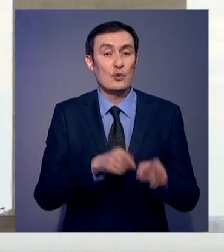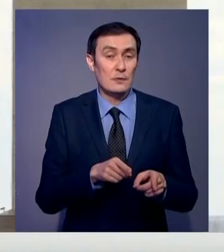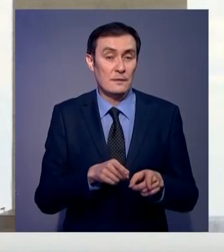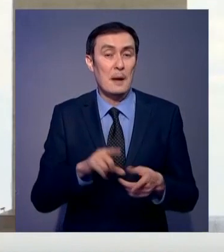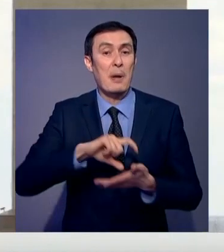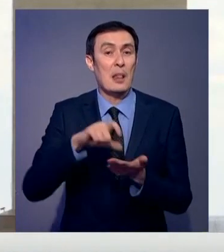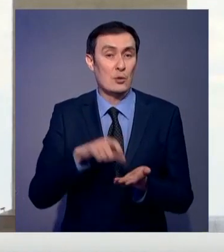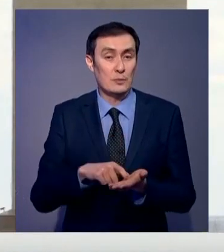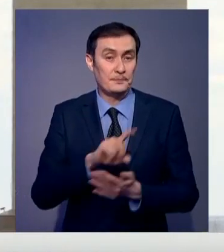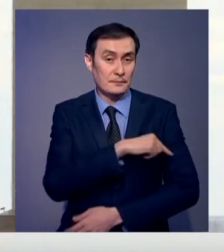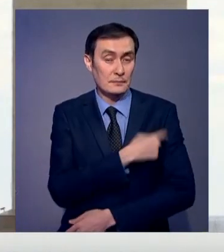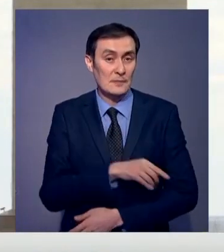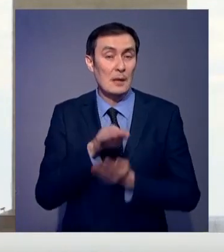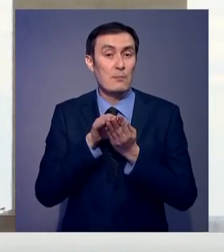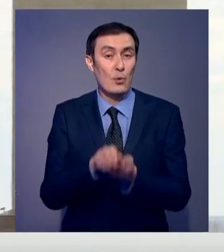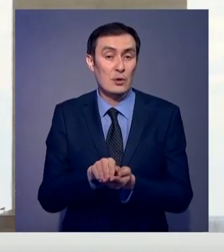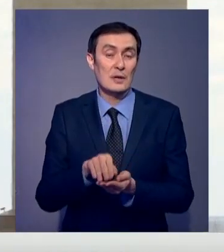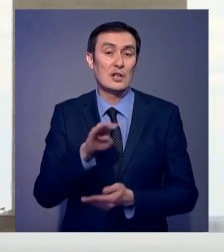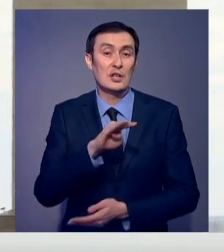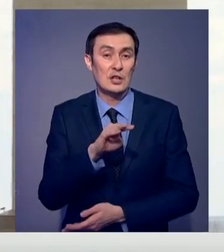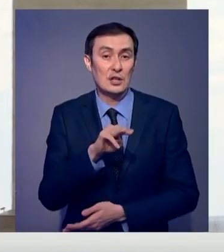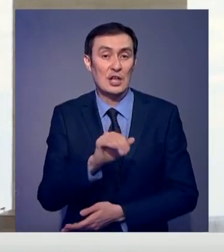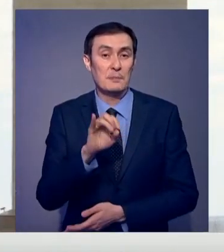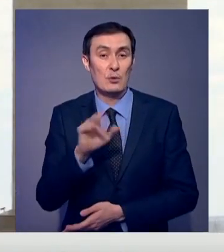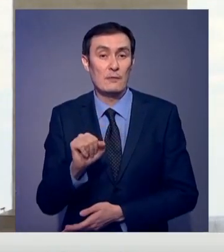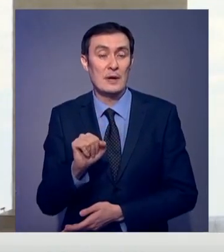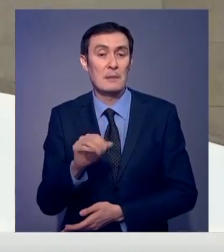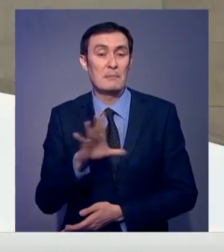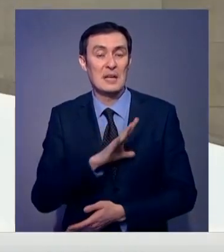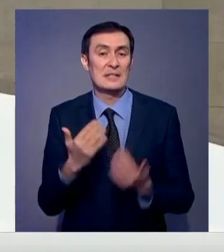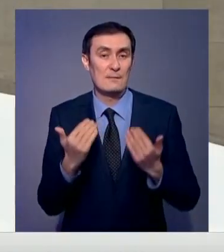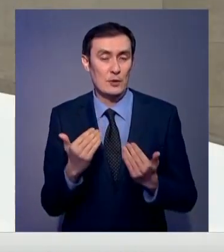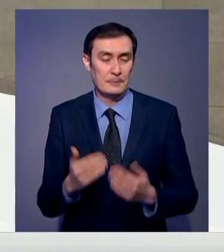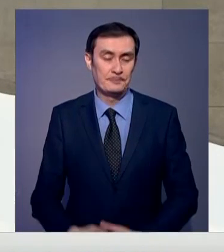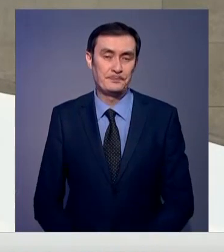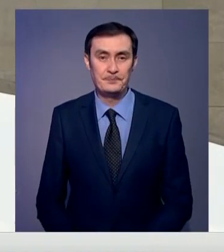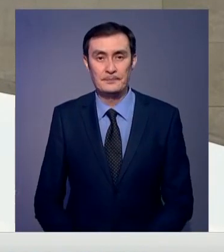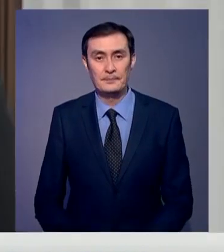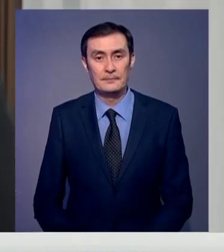реанимации в палату похороны итог сбоя ташкинова состоялись сегодня